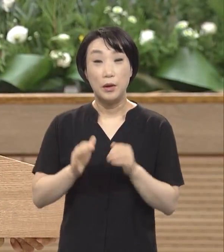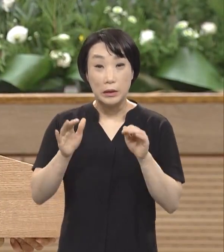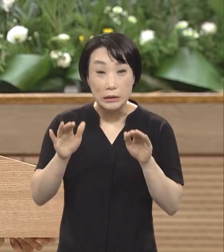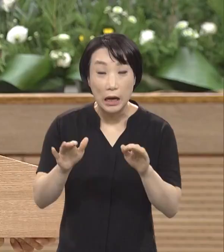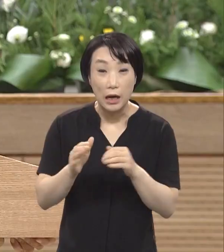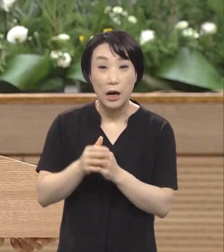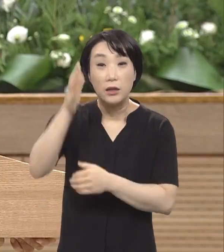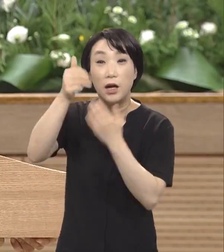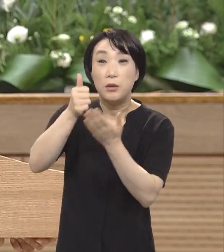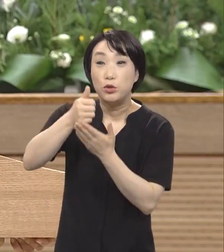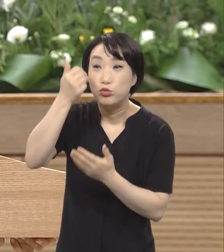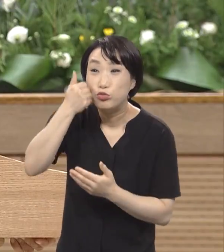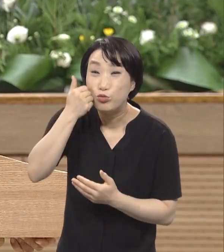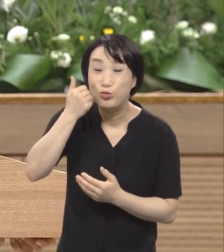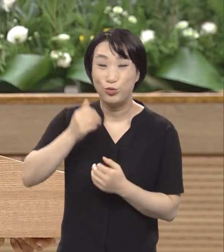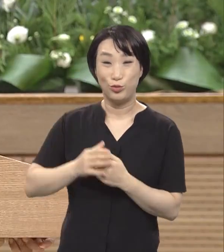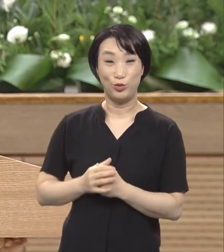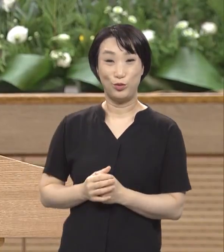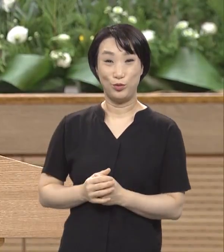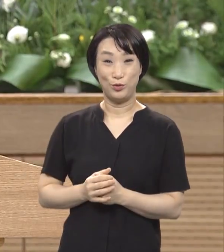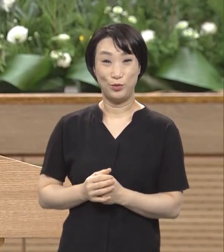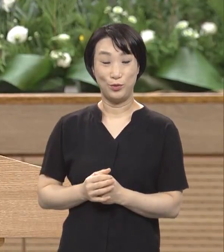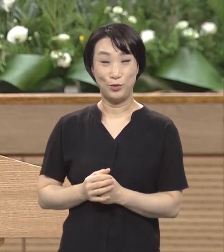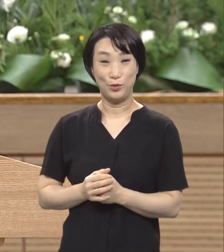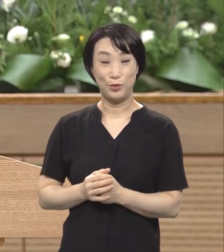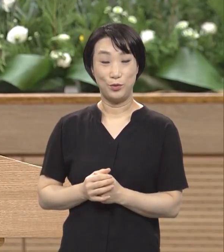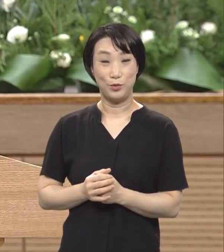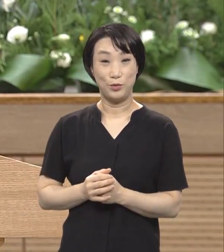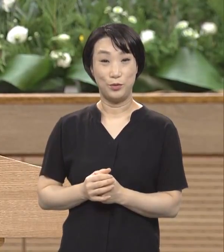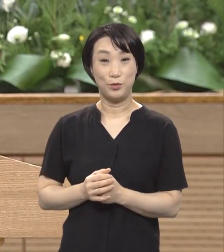어떤 하나님이기 때문에